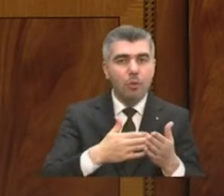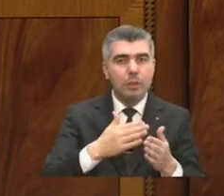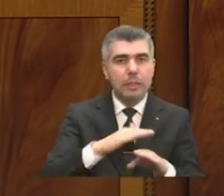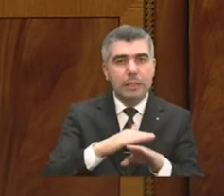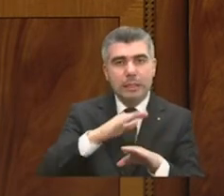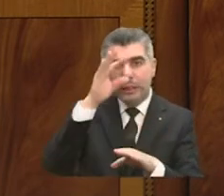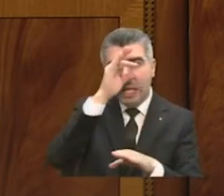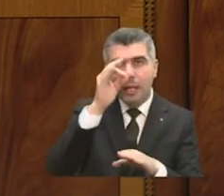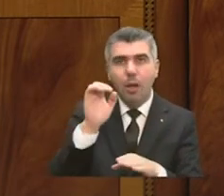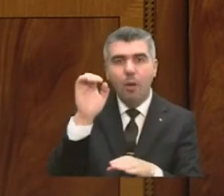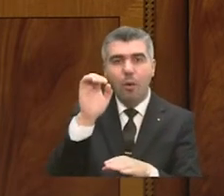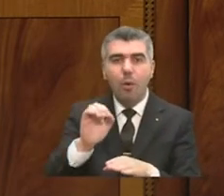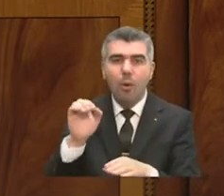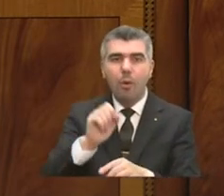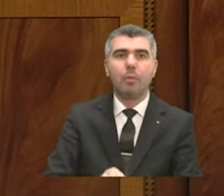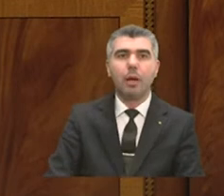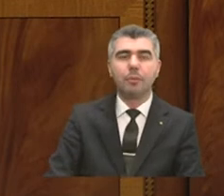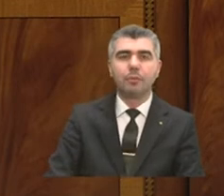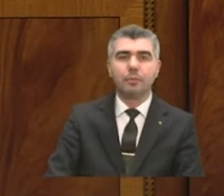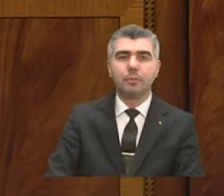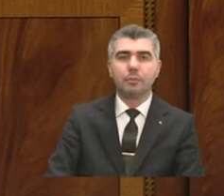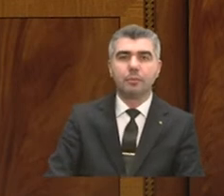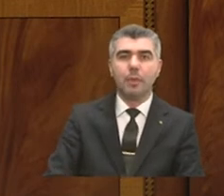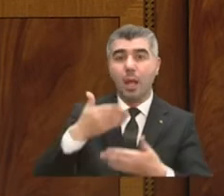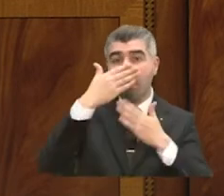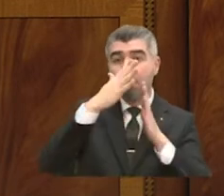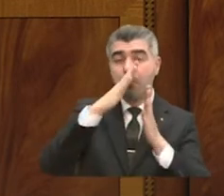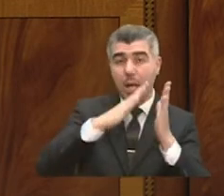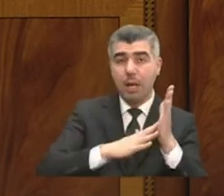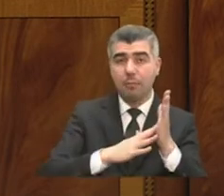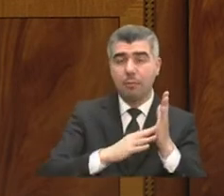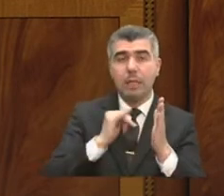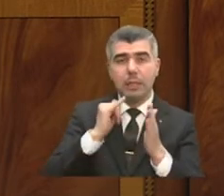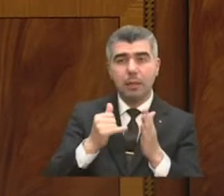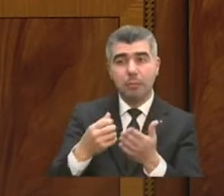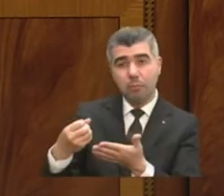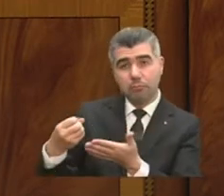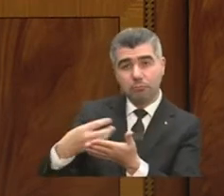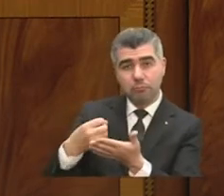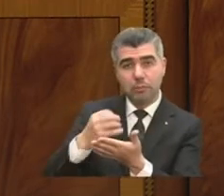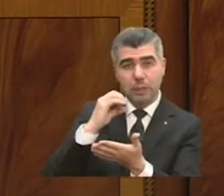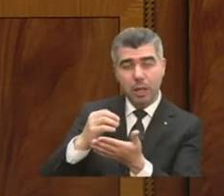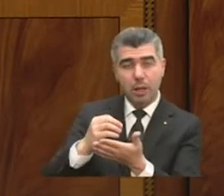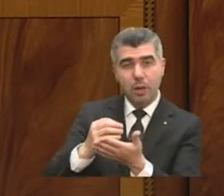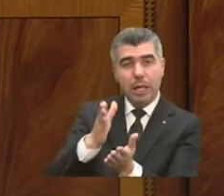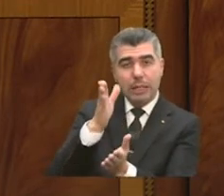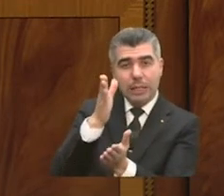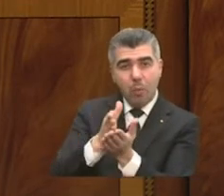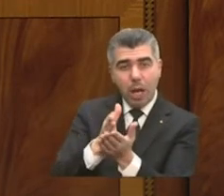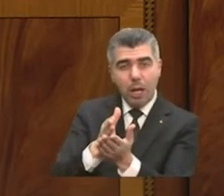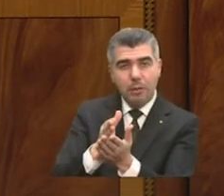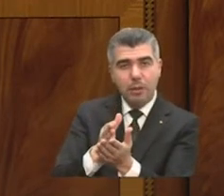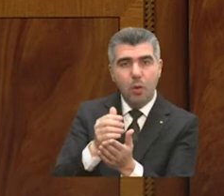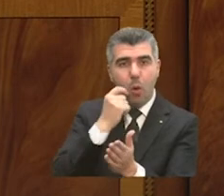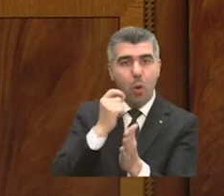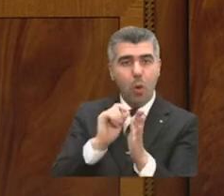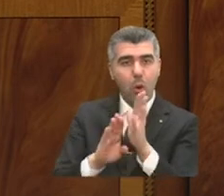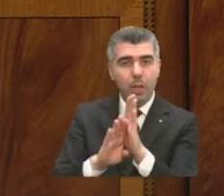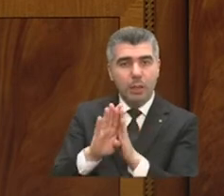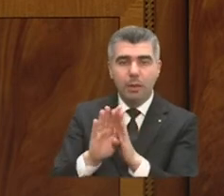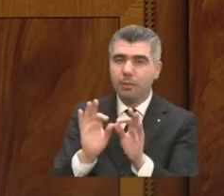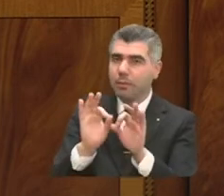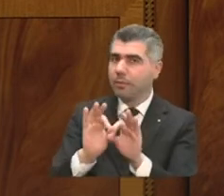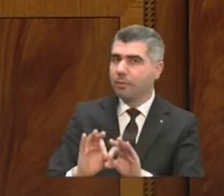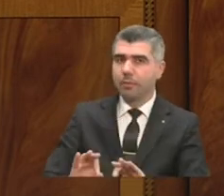pratiques et comportements que nous voyons se développer dans certains pays européens. On n'a pas besoin